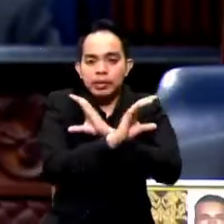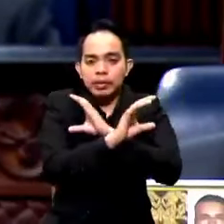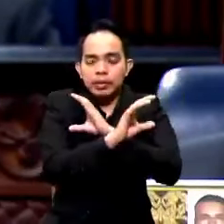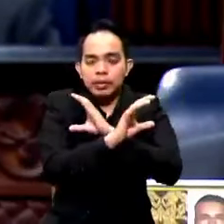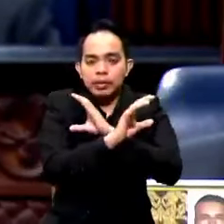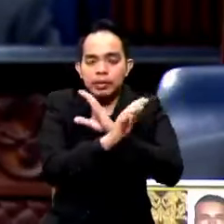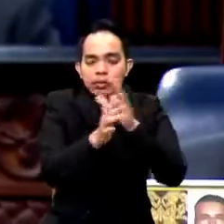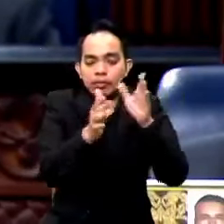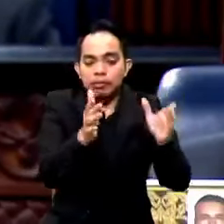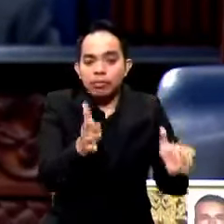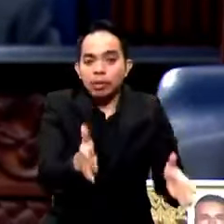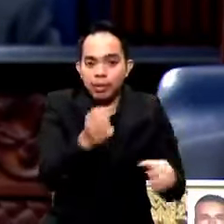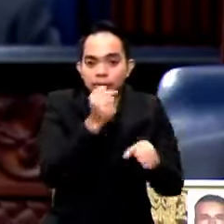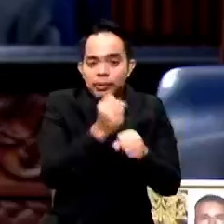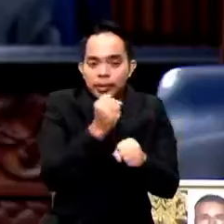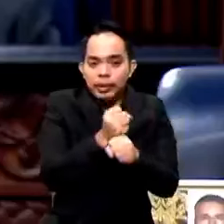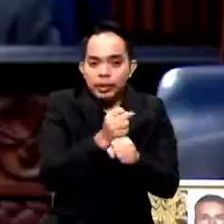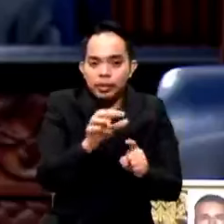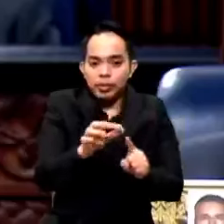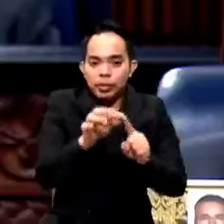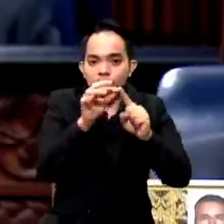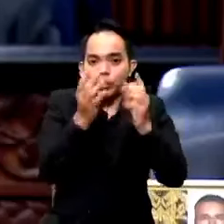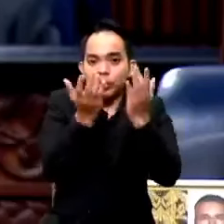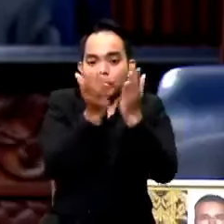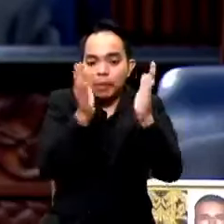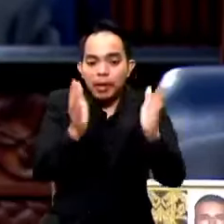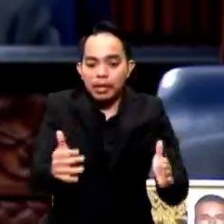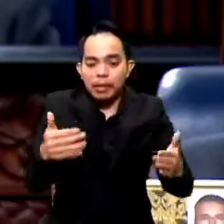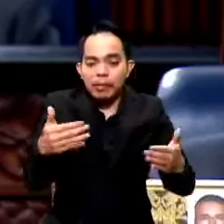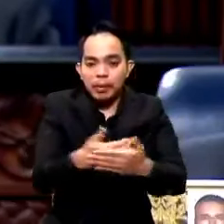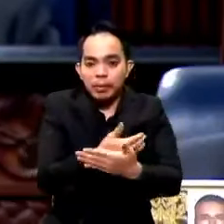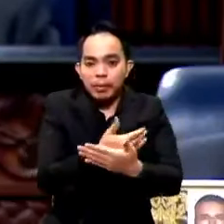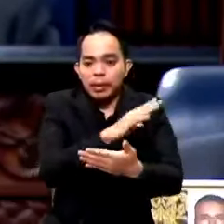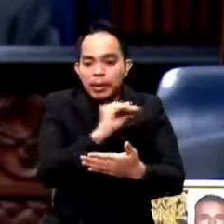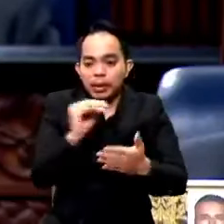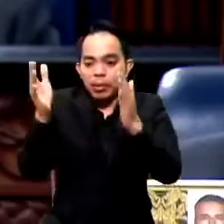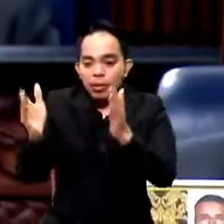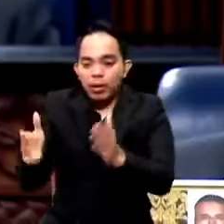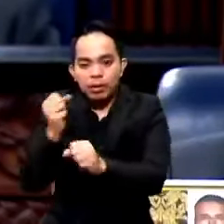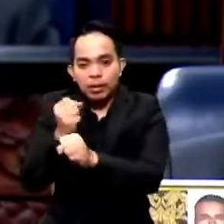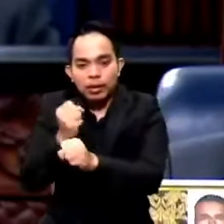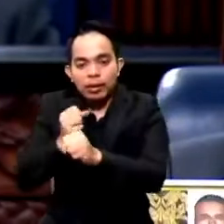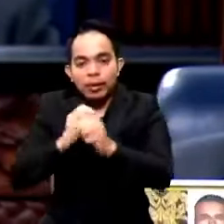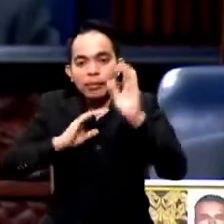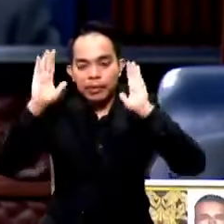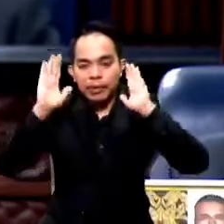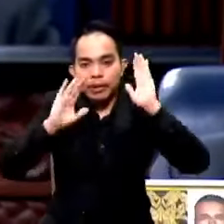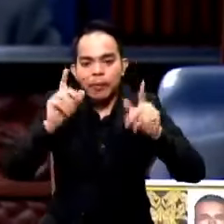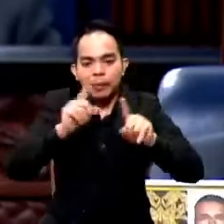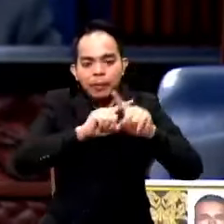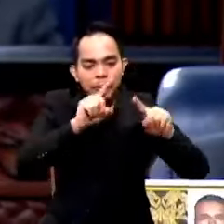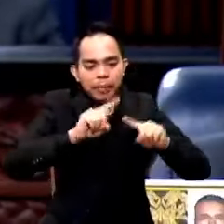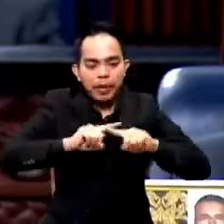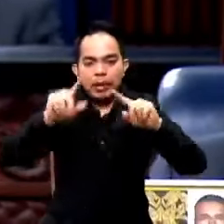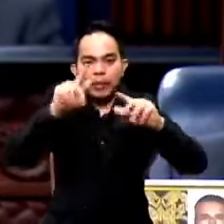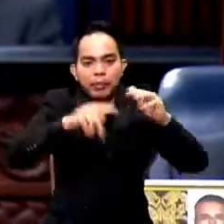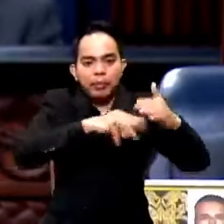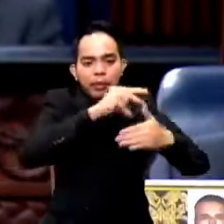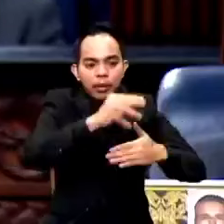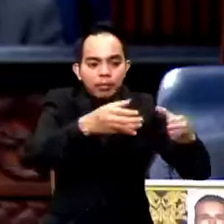tidak penuh terutamanya bagi graduan baru dan pekerja tempatan pelbagai program telah diperkenalkan oleh